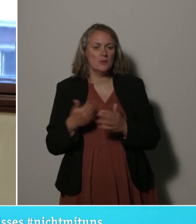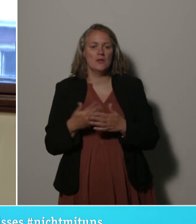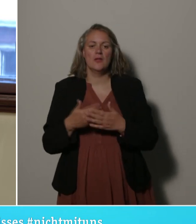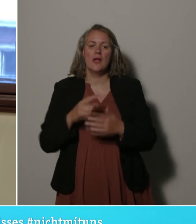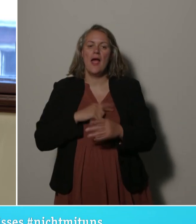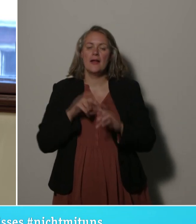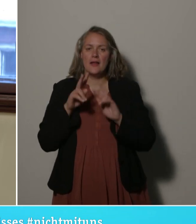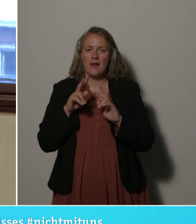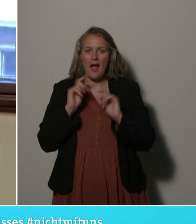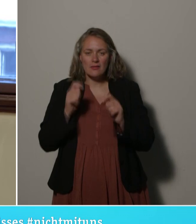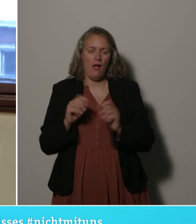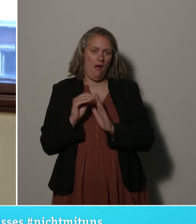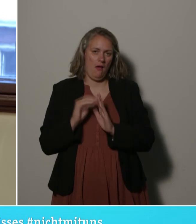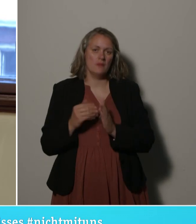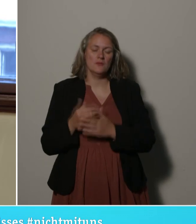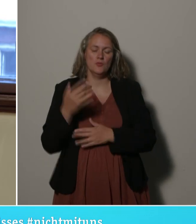komme ich auch noch später.